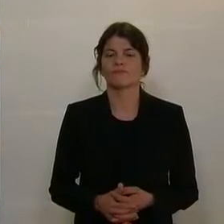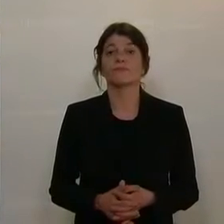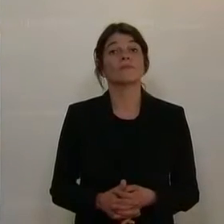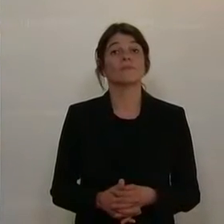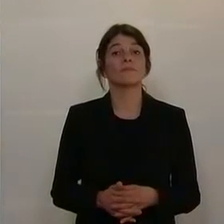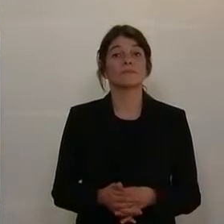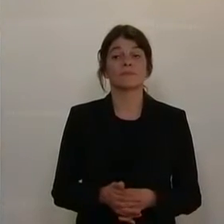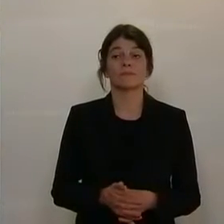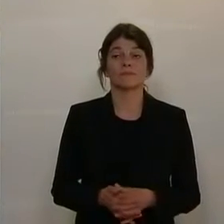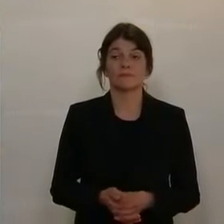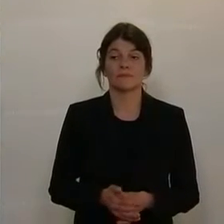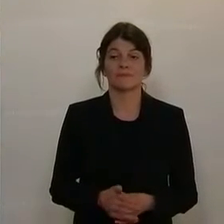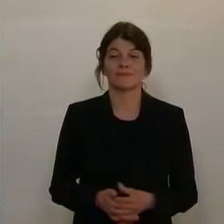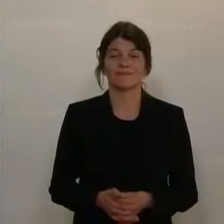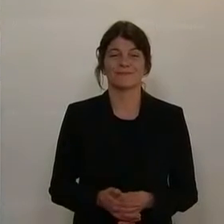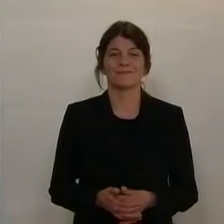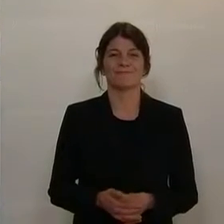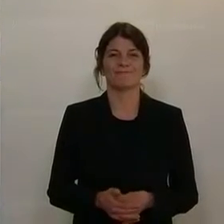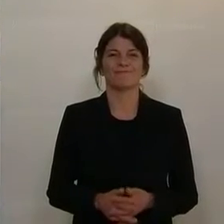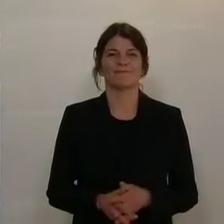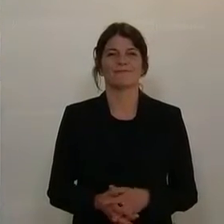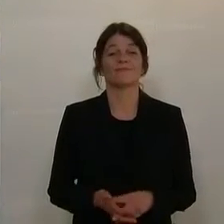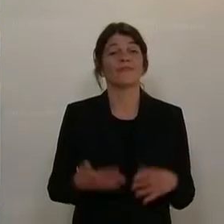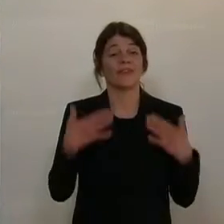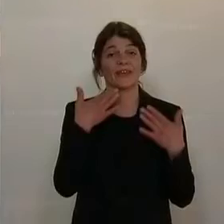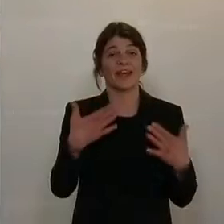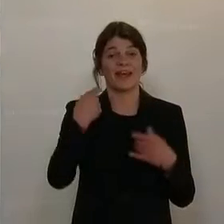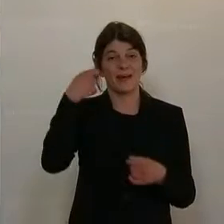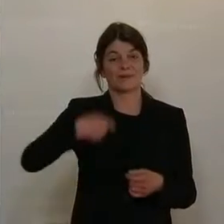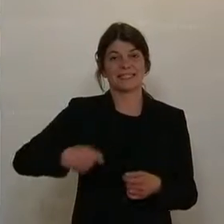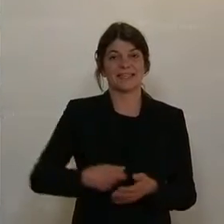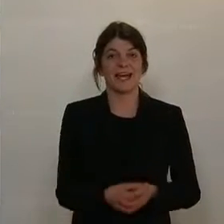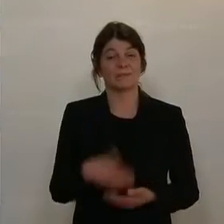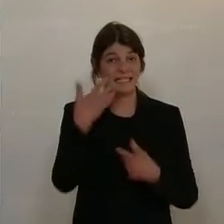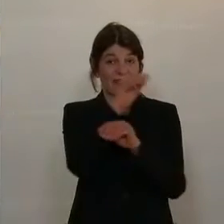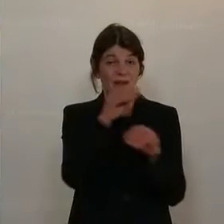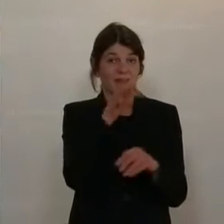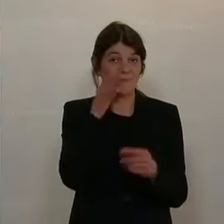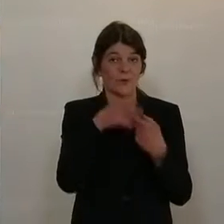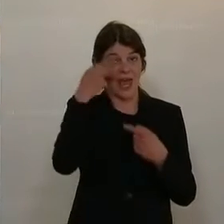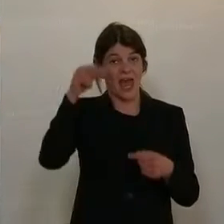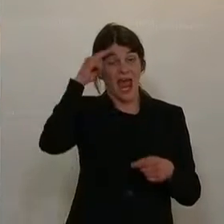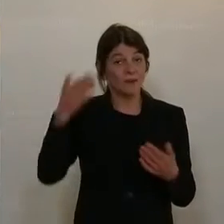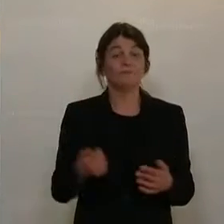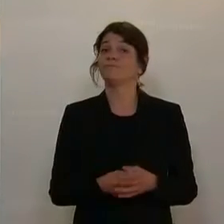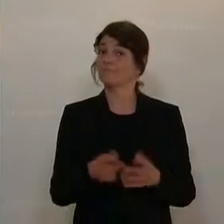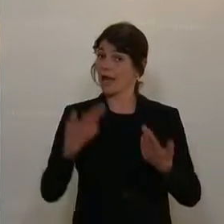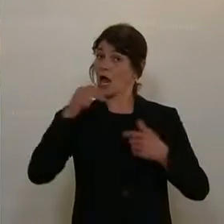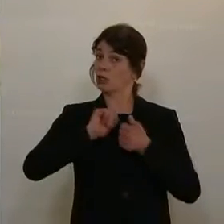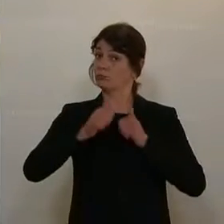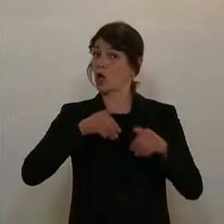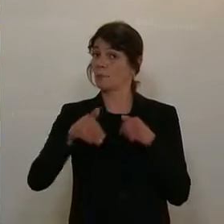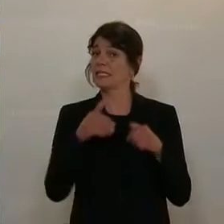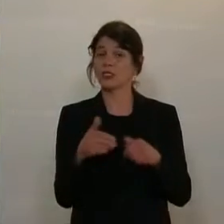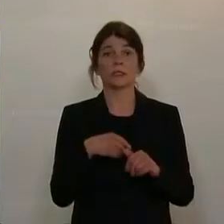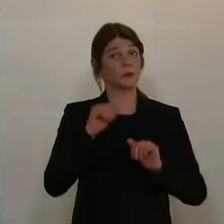Untersportsprecher der SPÖ setzt fort, Maximilian Köllner. Danke, Herr Präsident, meine sehr geehrten Damen und Herren. Herr Sportminister,